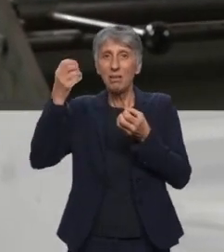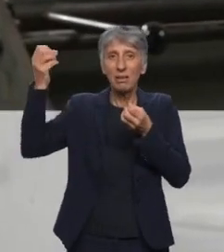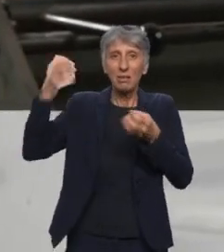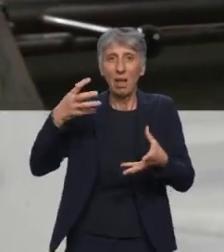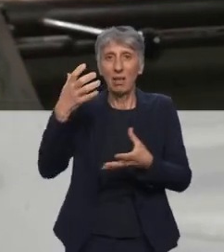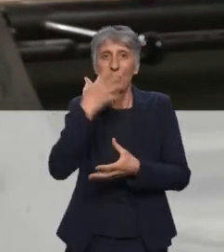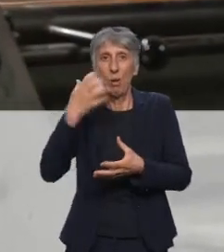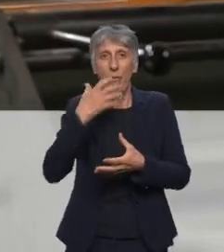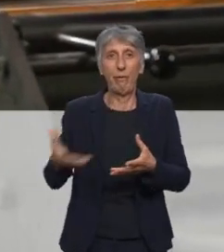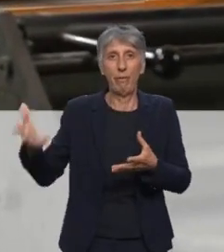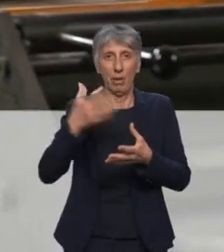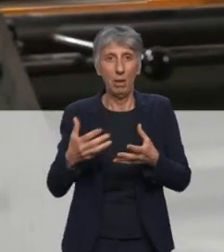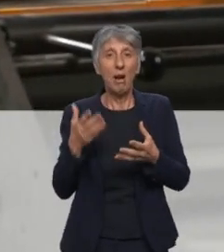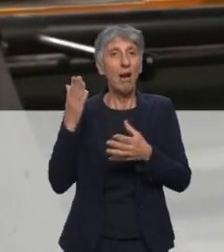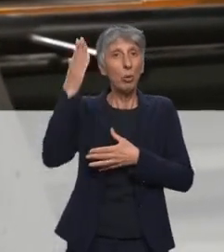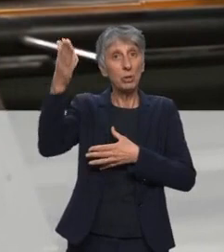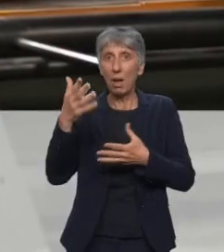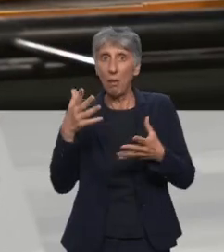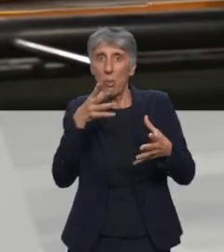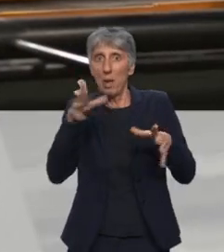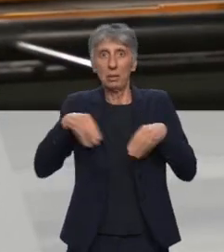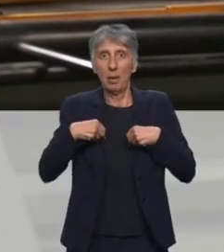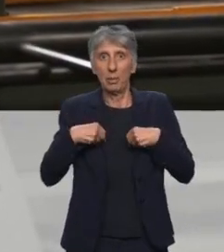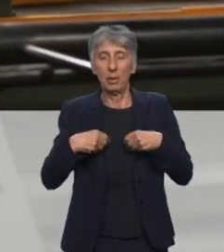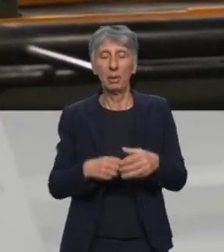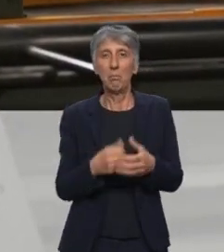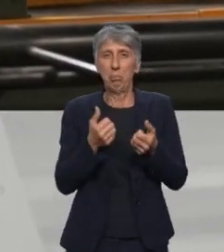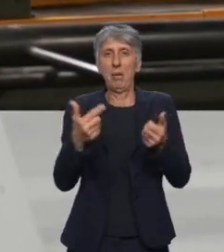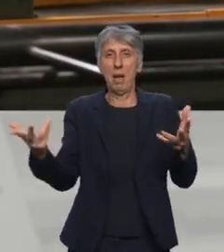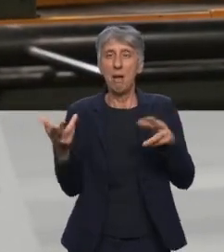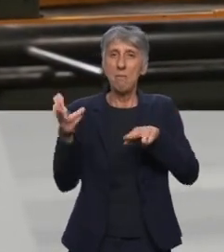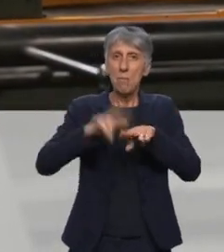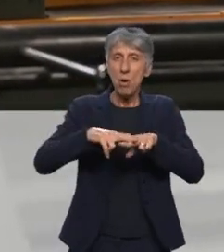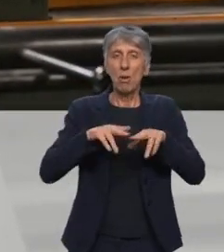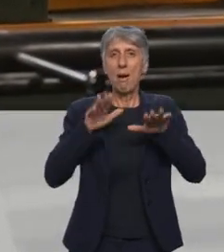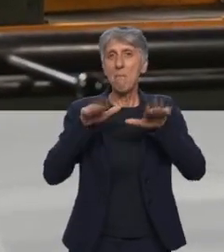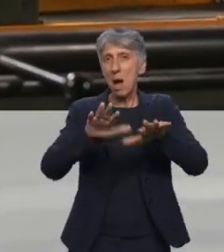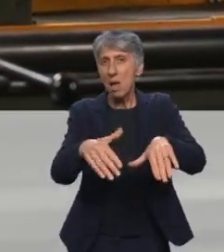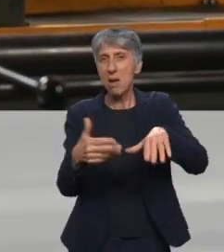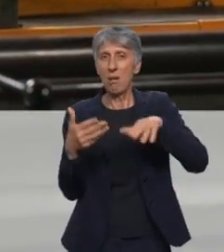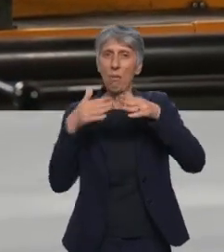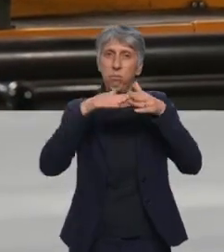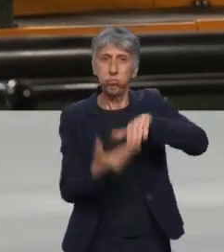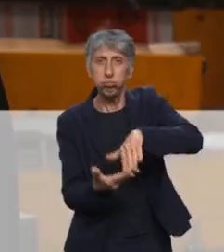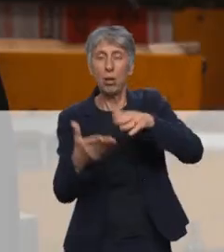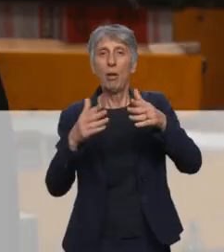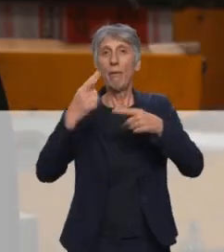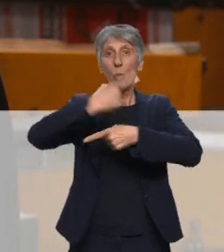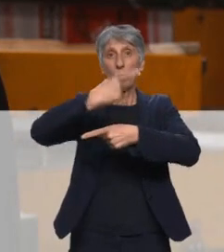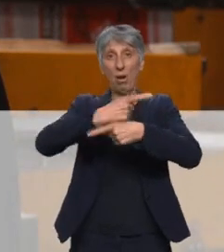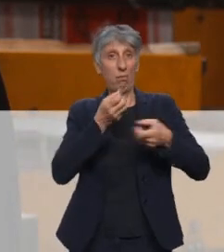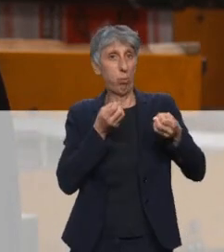pauvreté, aux catastrophes environnementales, à un avenir insupportable. Beaucoup meurent, notamment en Méditerranée.